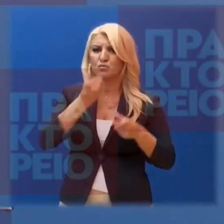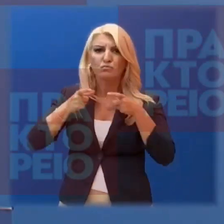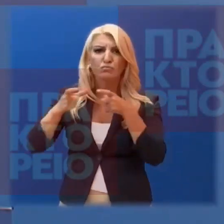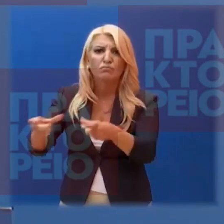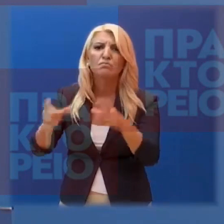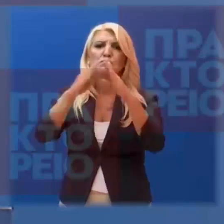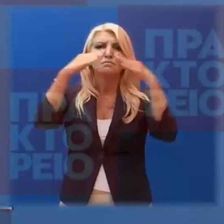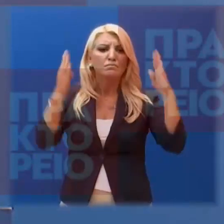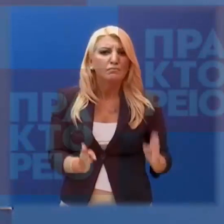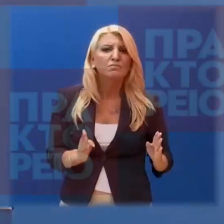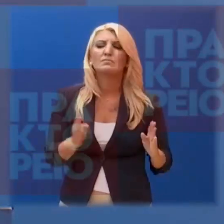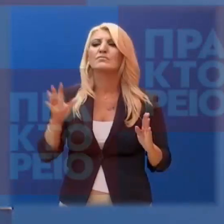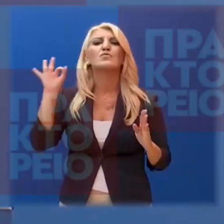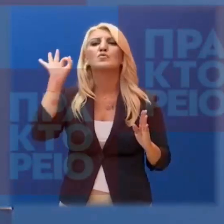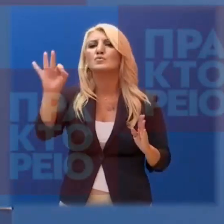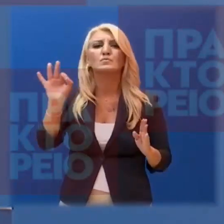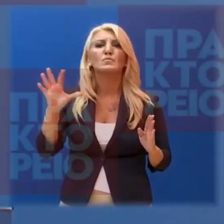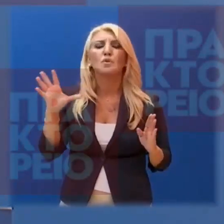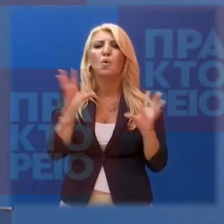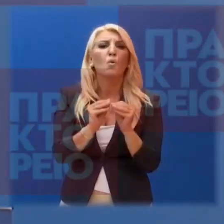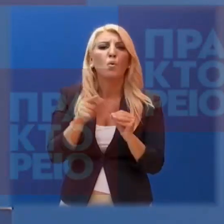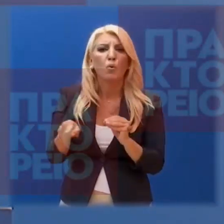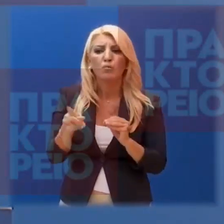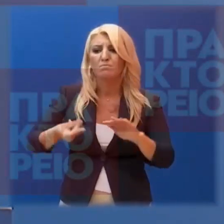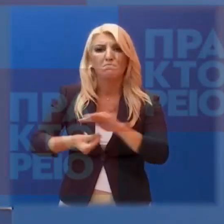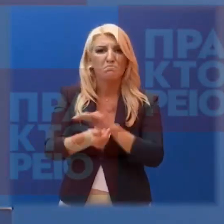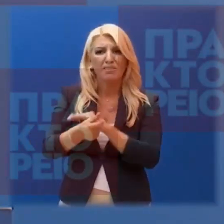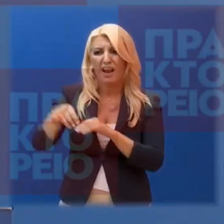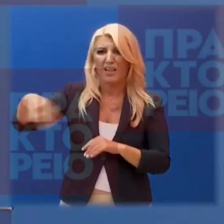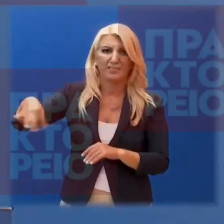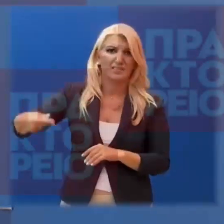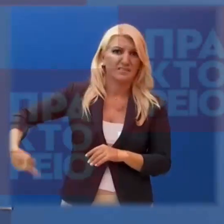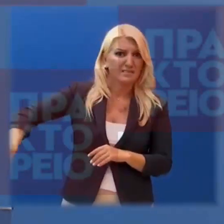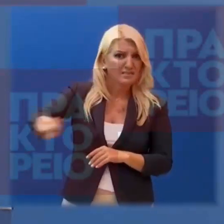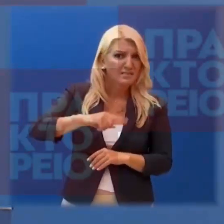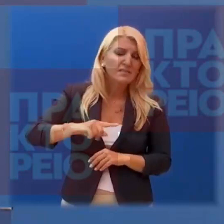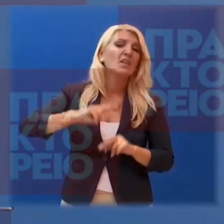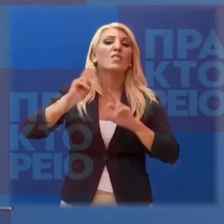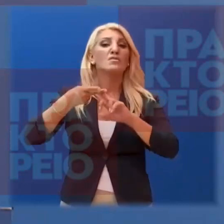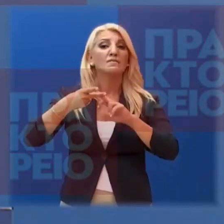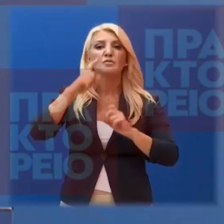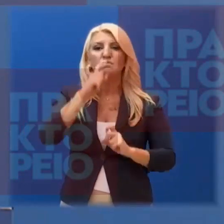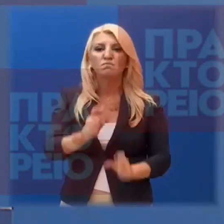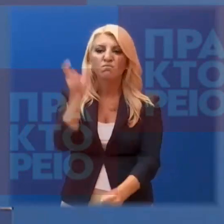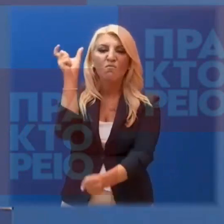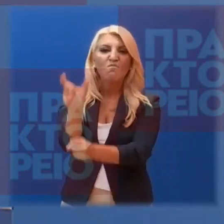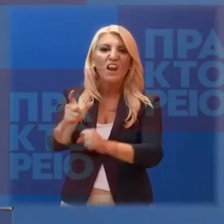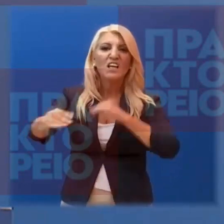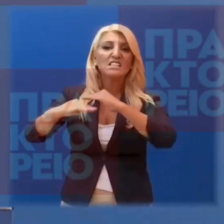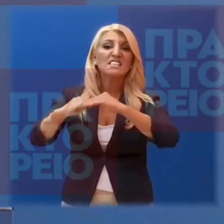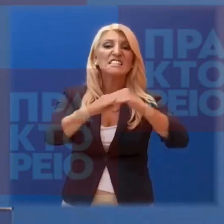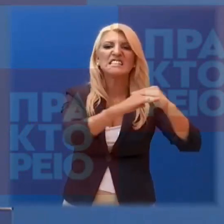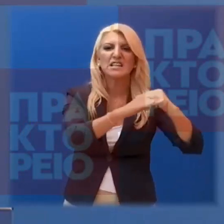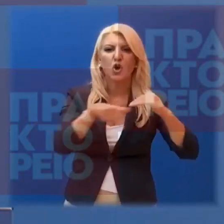και υγειονομικής προστασίας στους ευάλωτους αυτούς ανθρώπους, αλλά και αποφασιστικότητα στη φύλαξη των συνόρων μας, που είναι και εξωτερικά σύνορα της